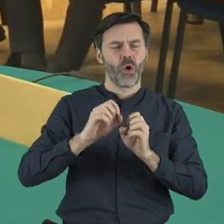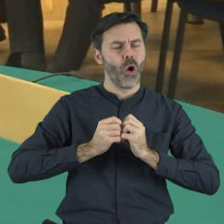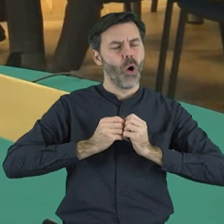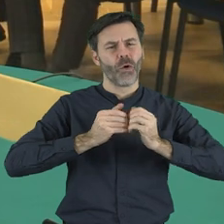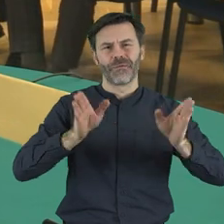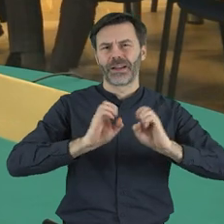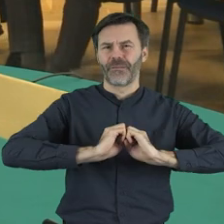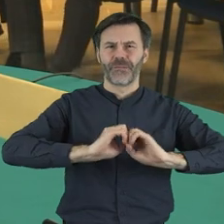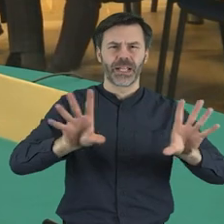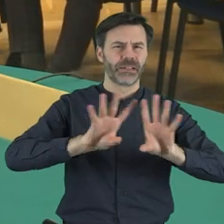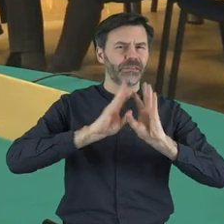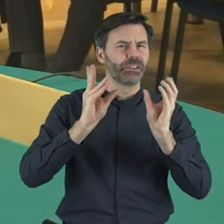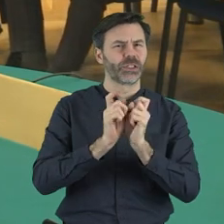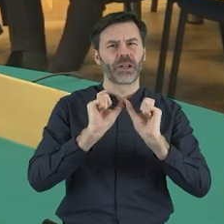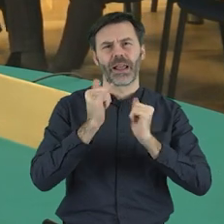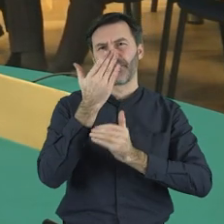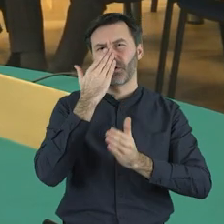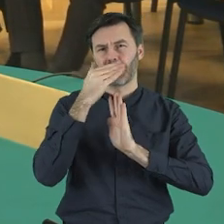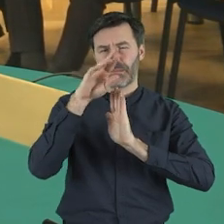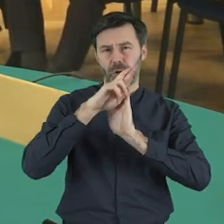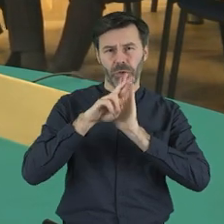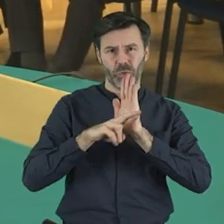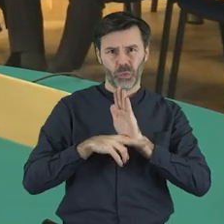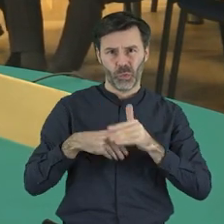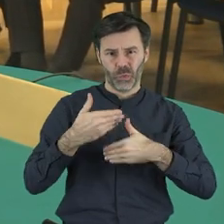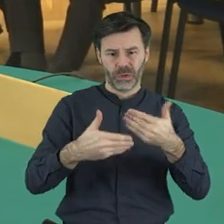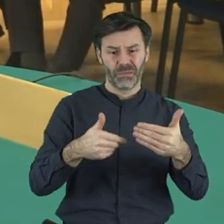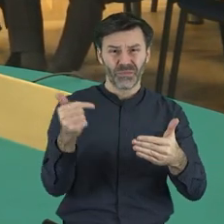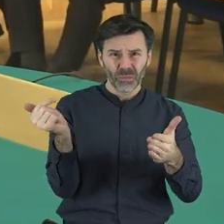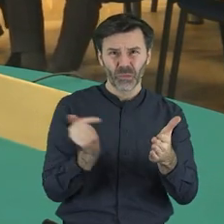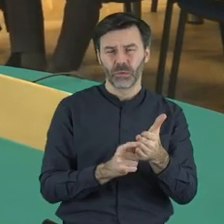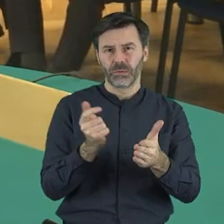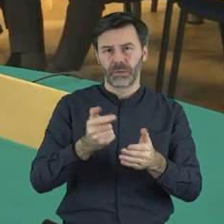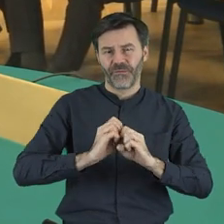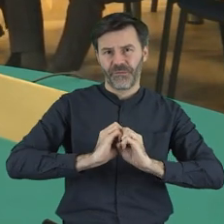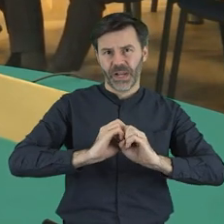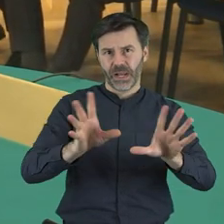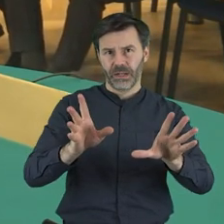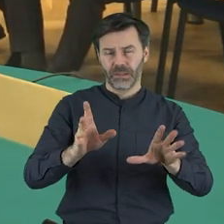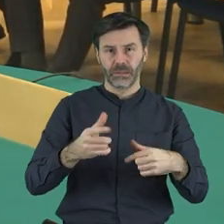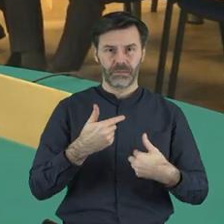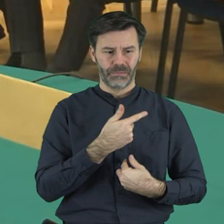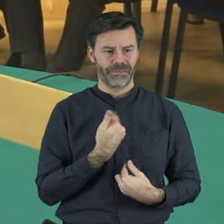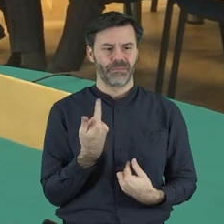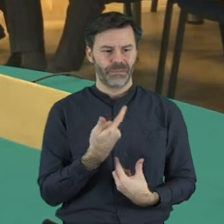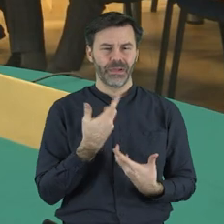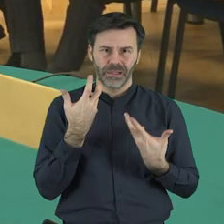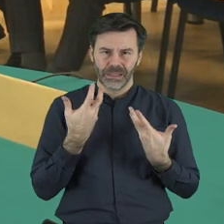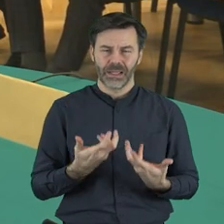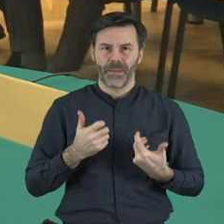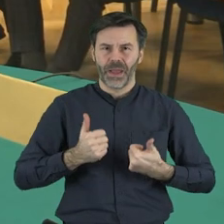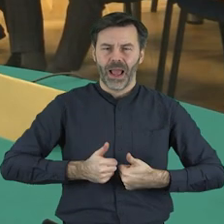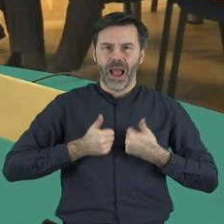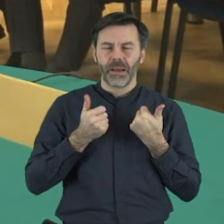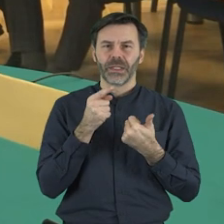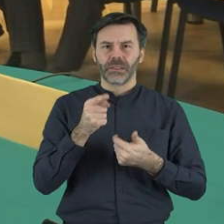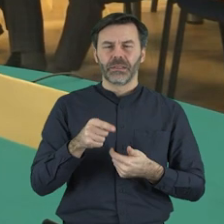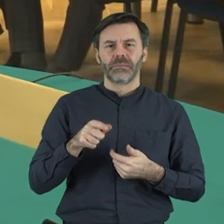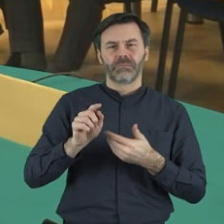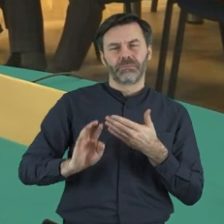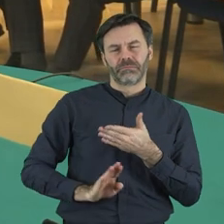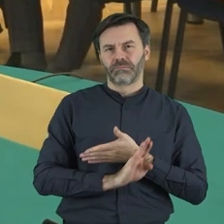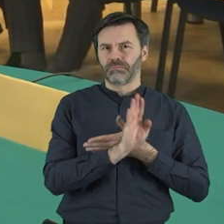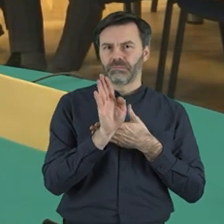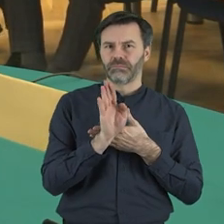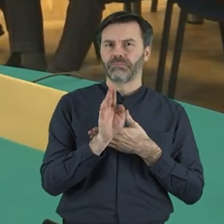wymagają wyjaśnienia i jako radni zobowiązujemy się do tego, żeby reprezentować interes całej społeczności naszego województwa.